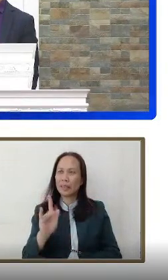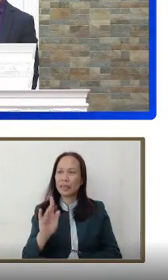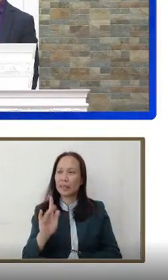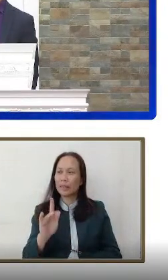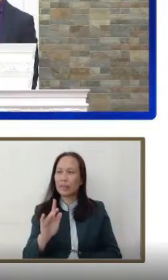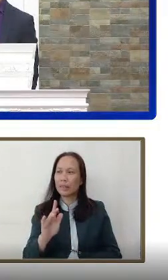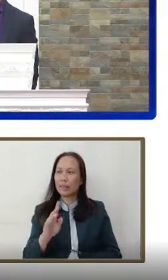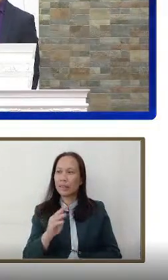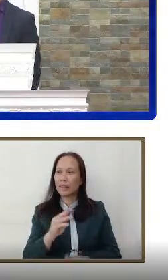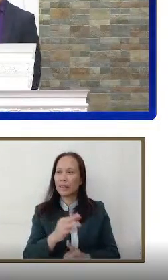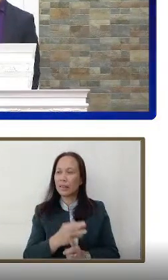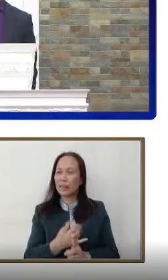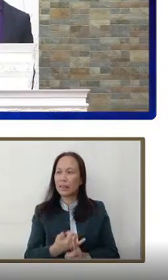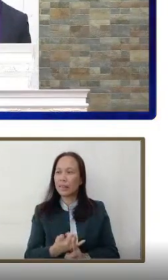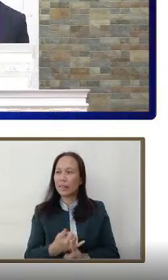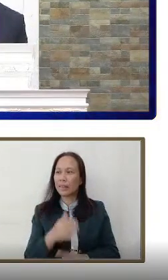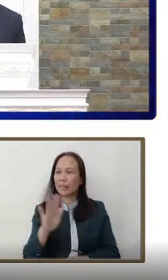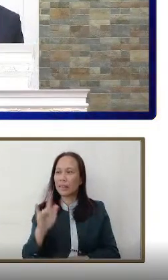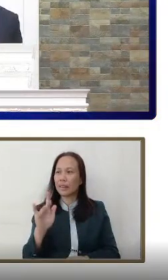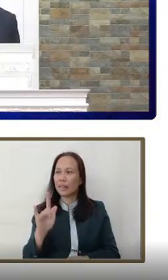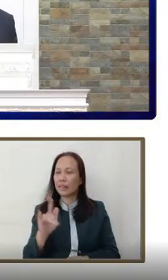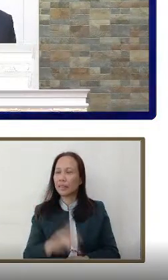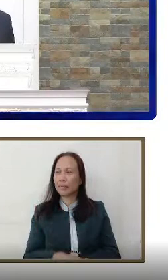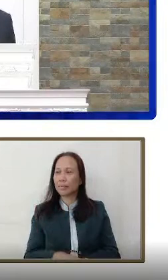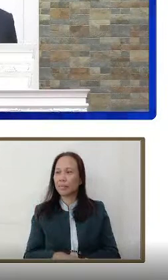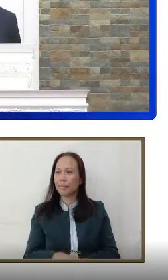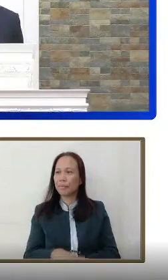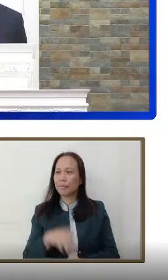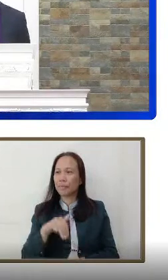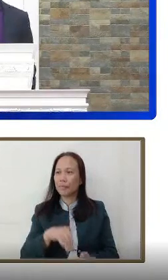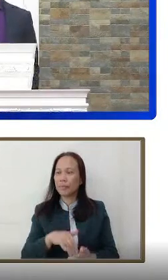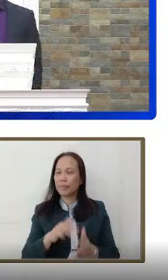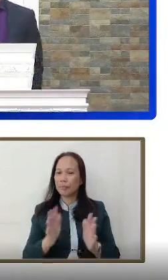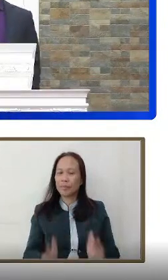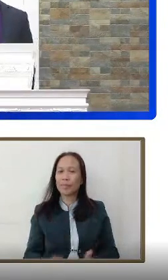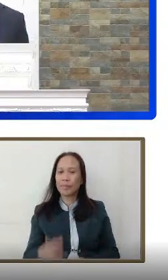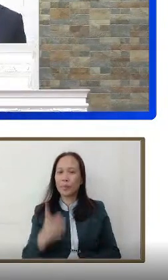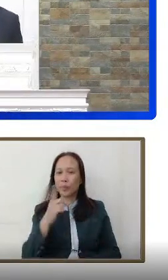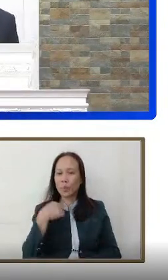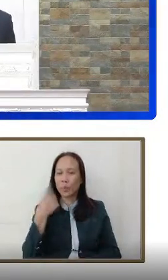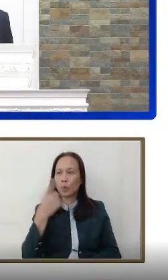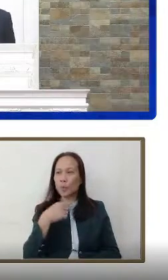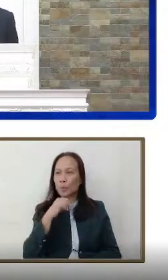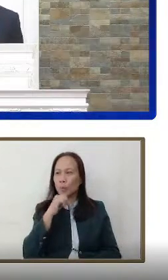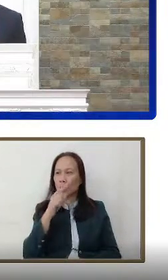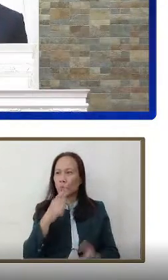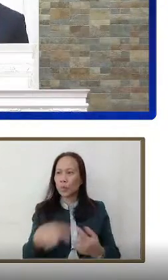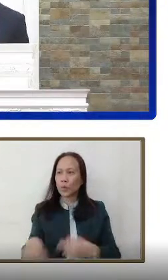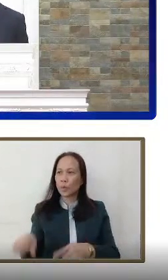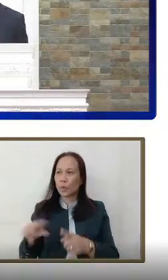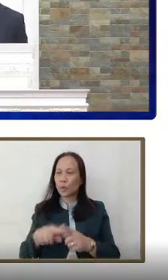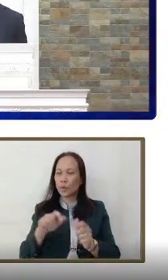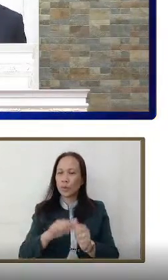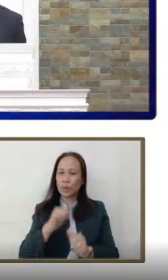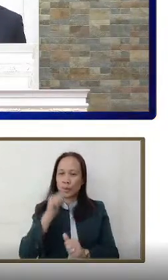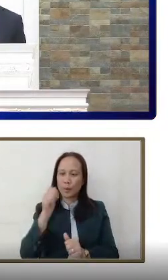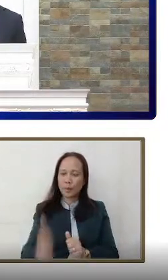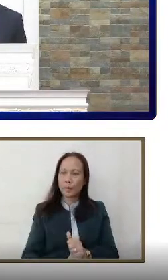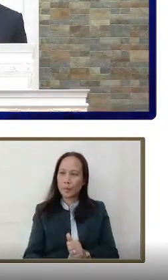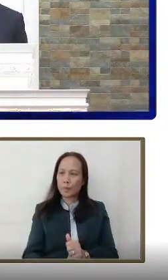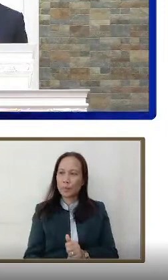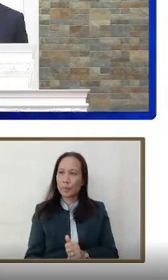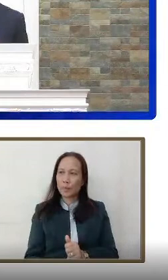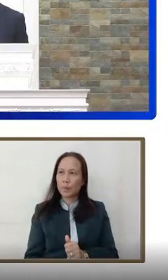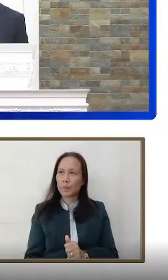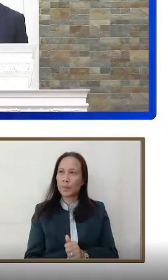po. Yun. So, yung mga taga rito, mga estudyante na hindi kayo nakakarating sa mga malalayo, at least ito, malapit lang to, mga